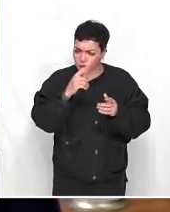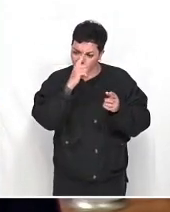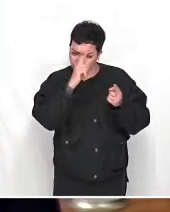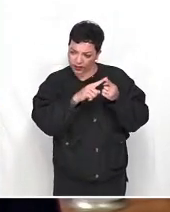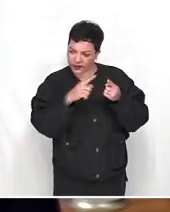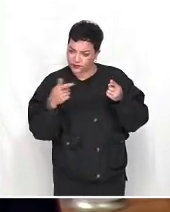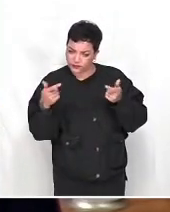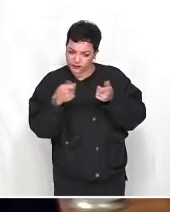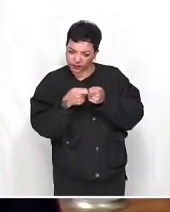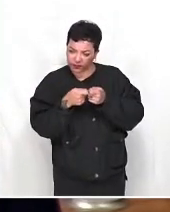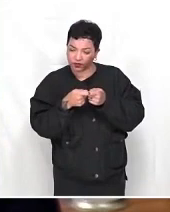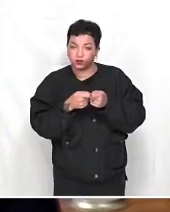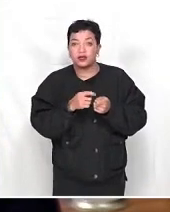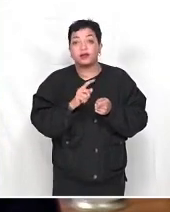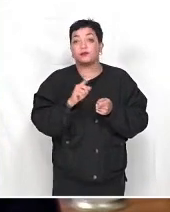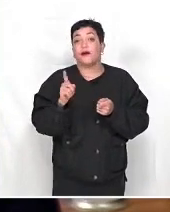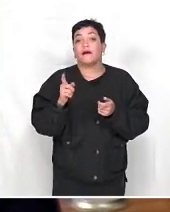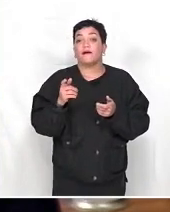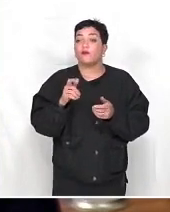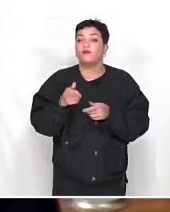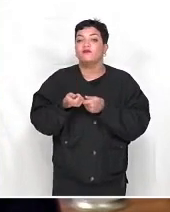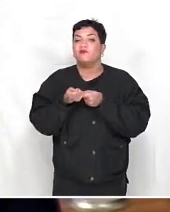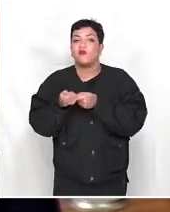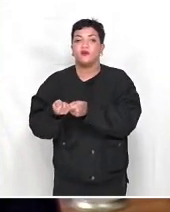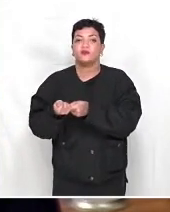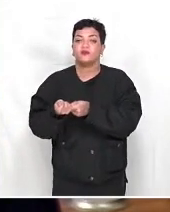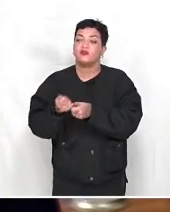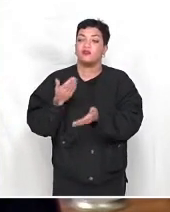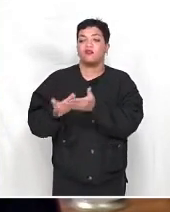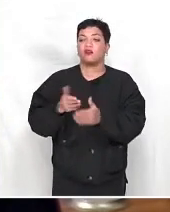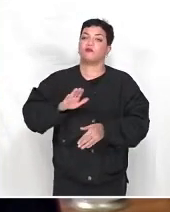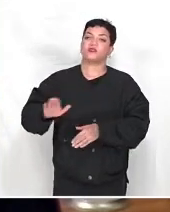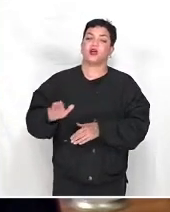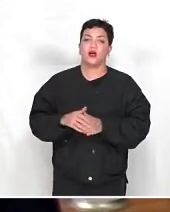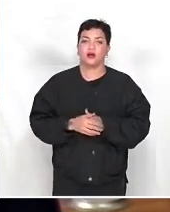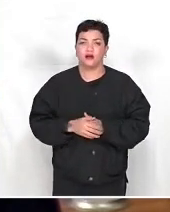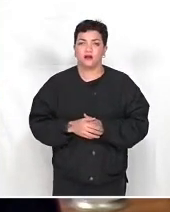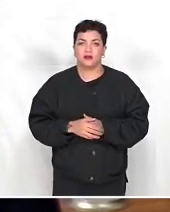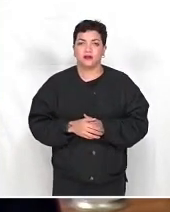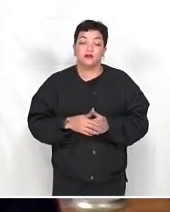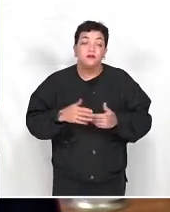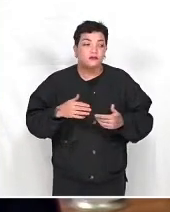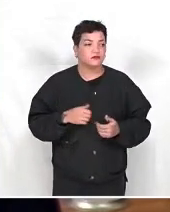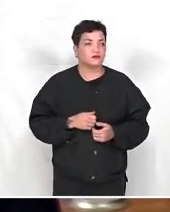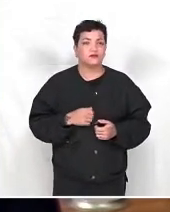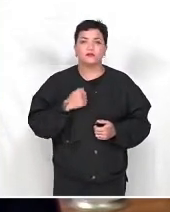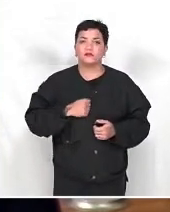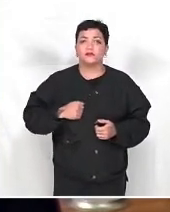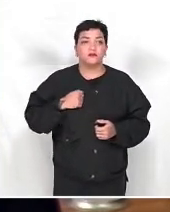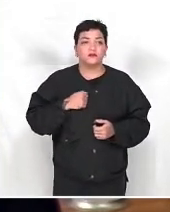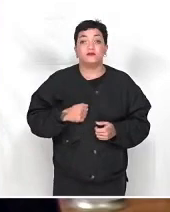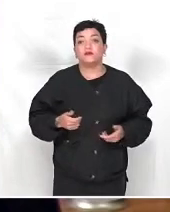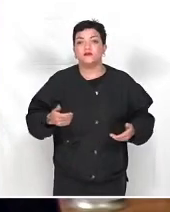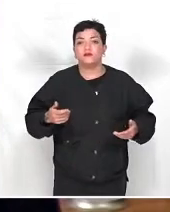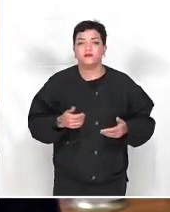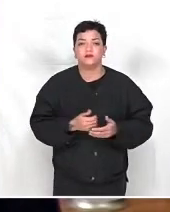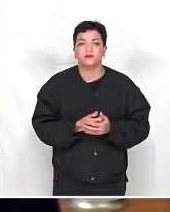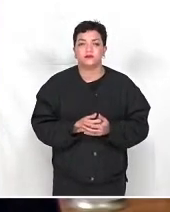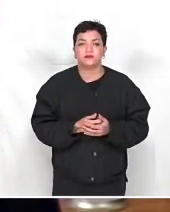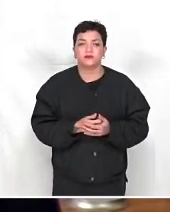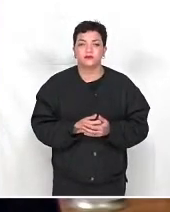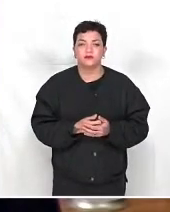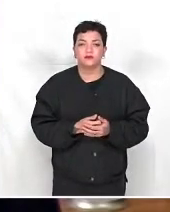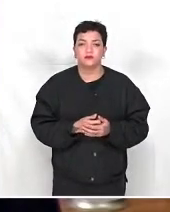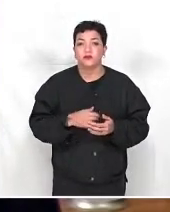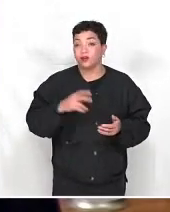pas vouloir les mettre devant le fait accompli. Mais non, et je le regrette sincèrement, comme à